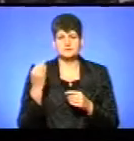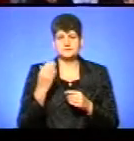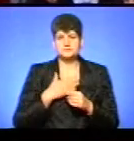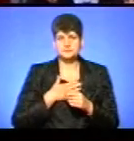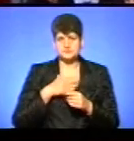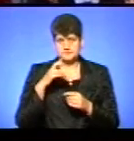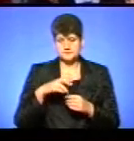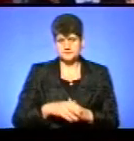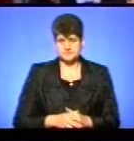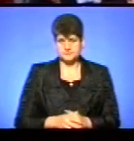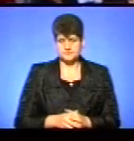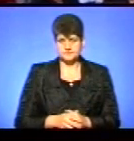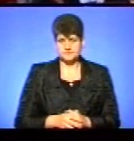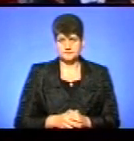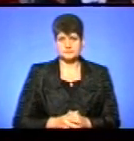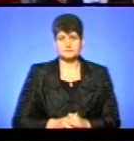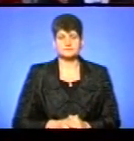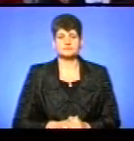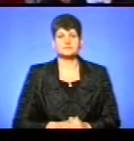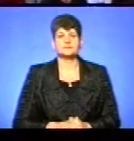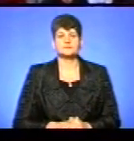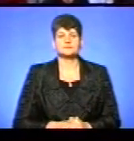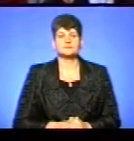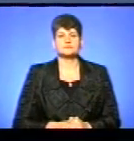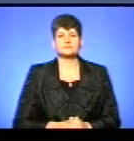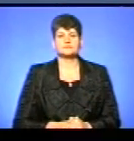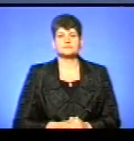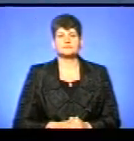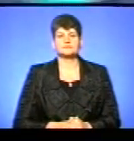держави. Марія Котенко, Андрій Прокопів, новини.